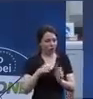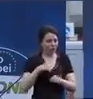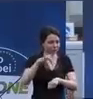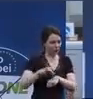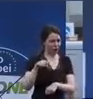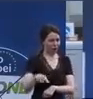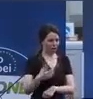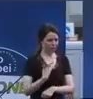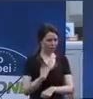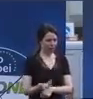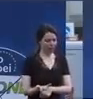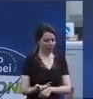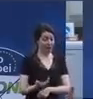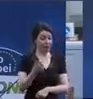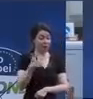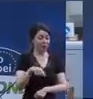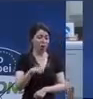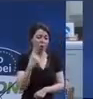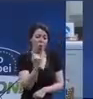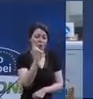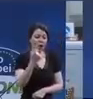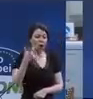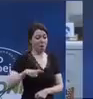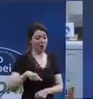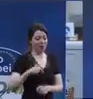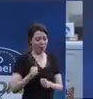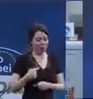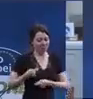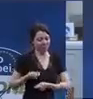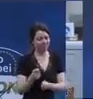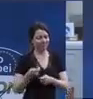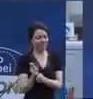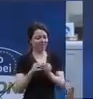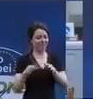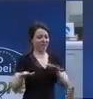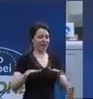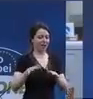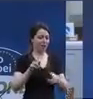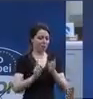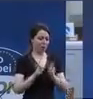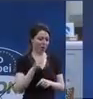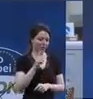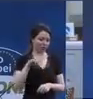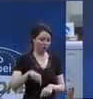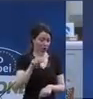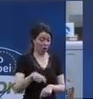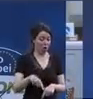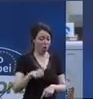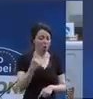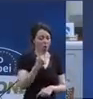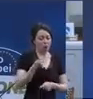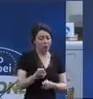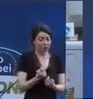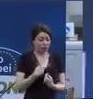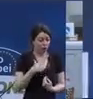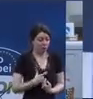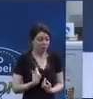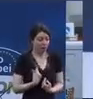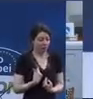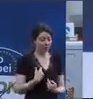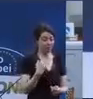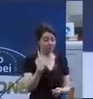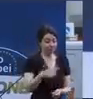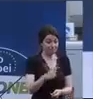piacere perché questa è l'unica motivazione che può spingere qualcuno a fare politica al giorno d'oggi è l'unica che spinge me